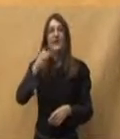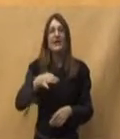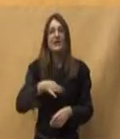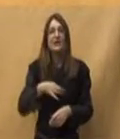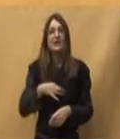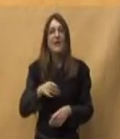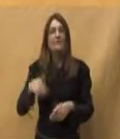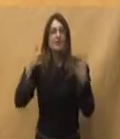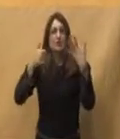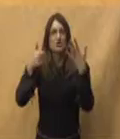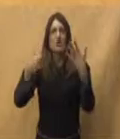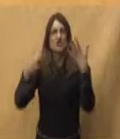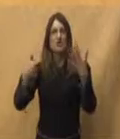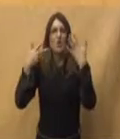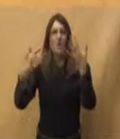možete nazvati